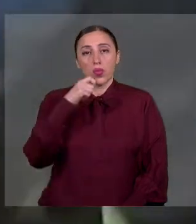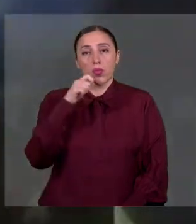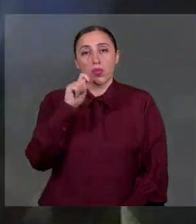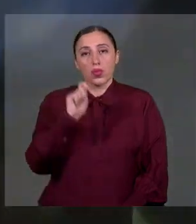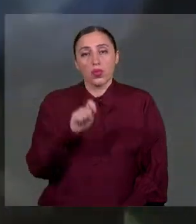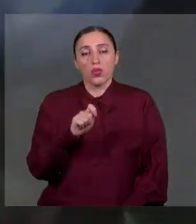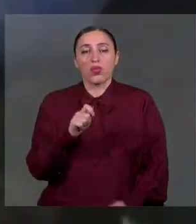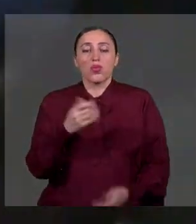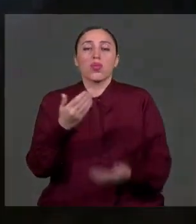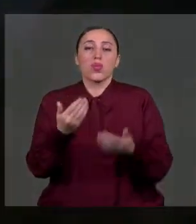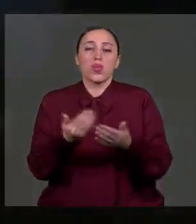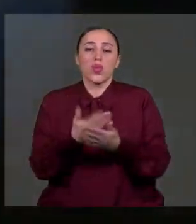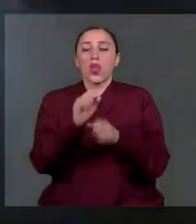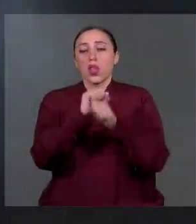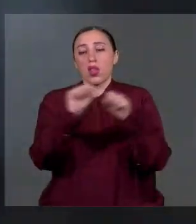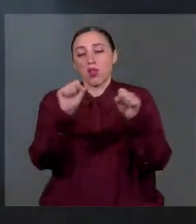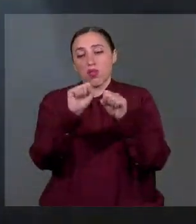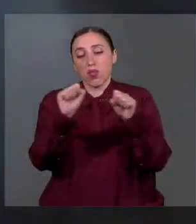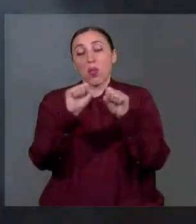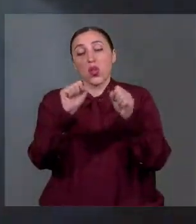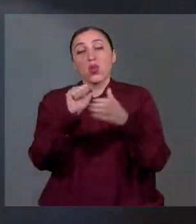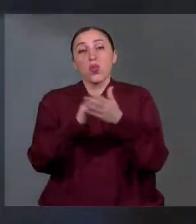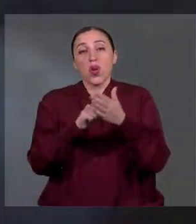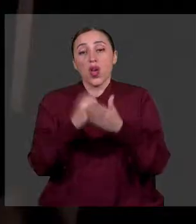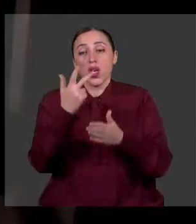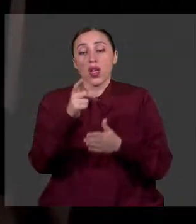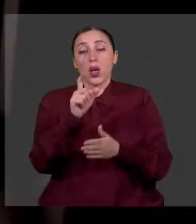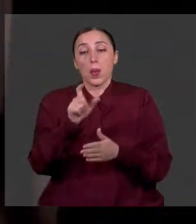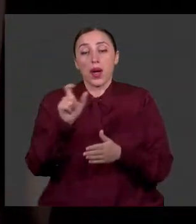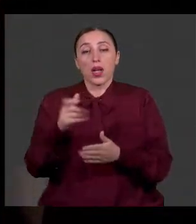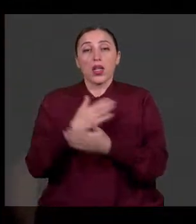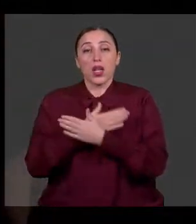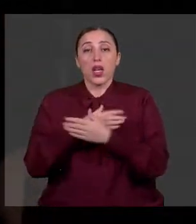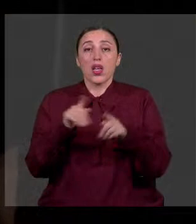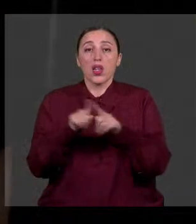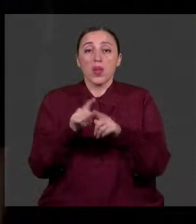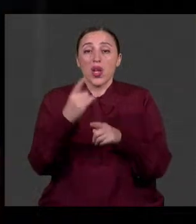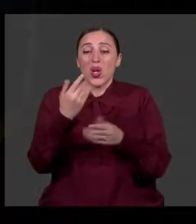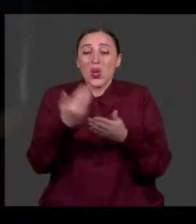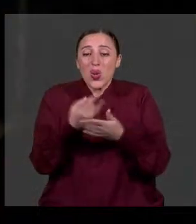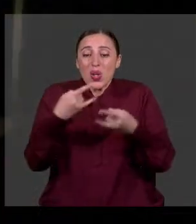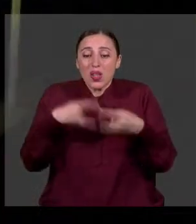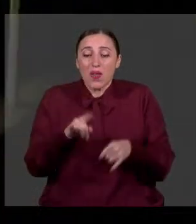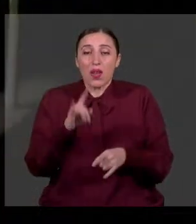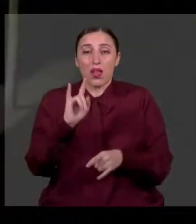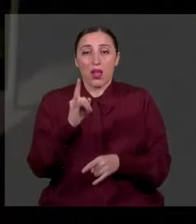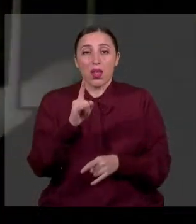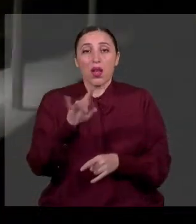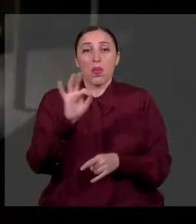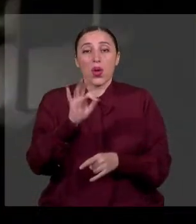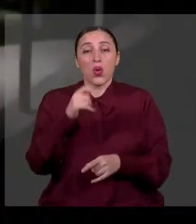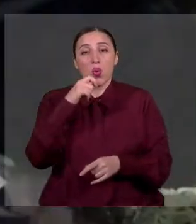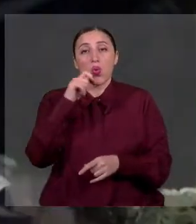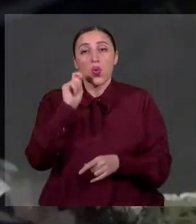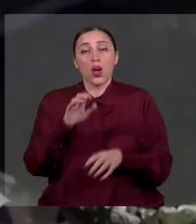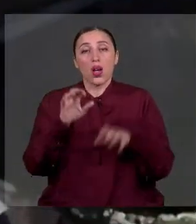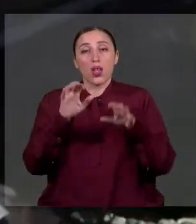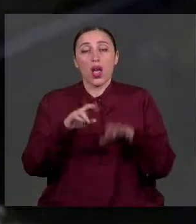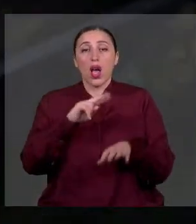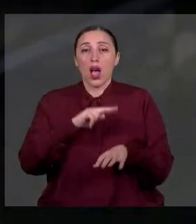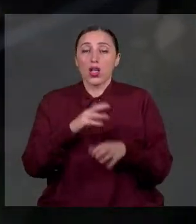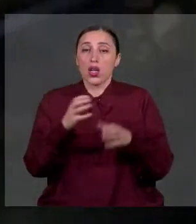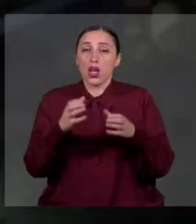Ուկրաինայում հերթական գնդակոծությունների հետևանքով 3 մարդ է զոհվել, այդ թվում 1 նորացին։ Այս մասին հայտնել են Ուկրաինայի